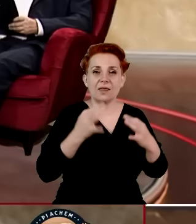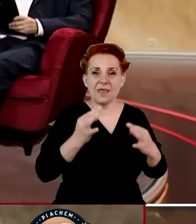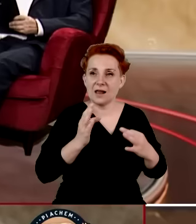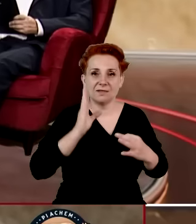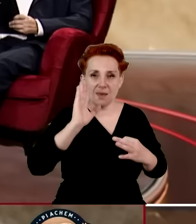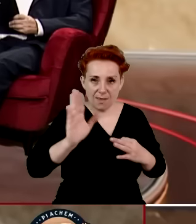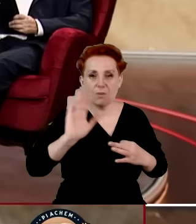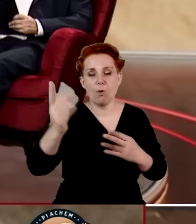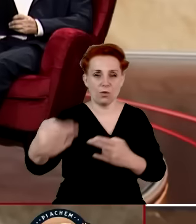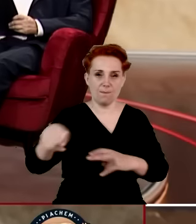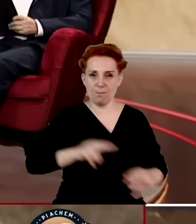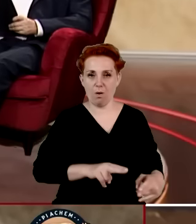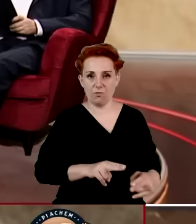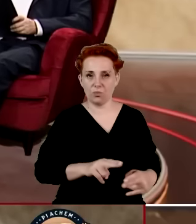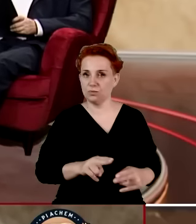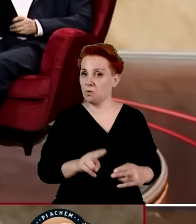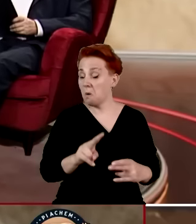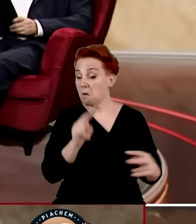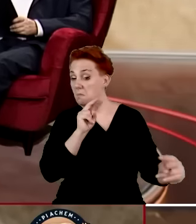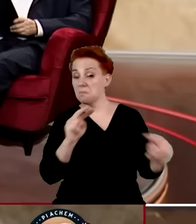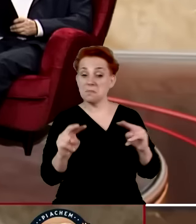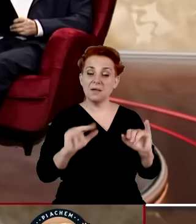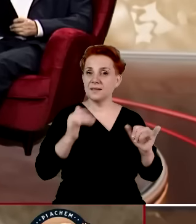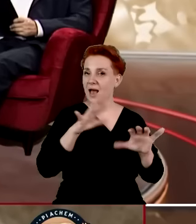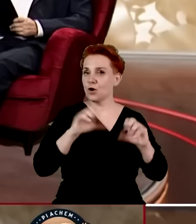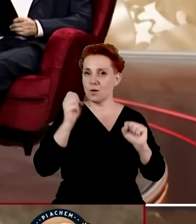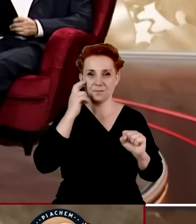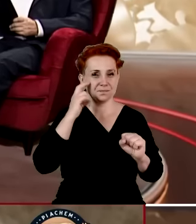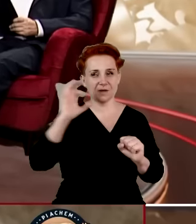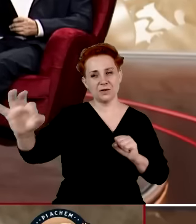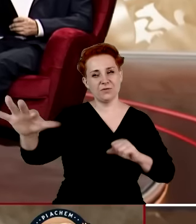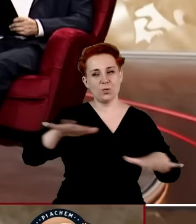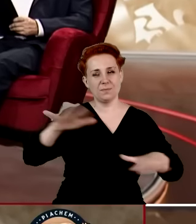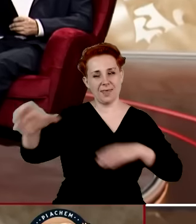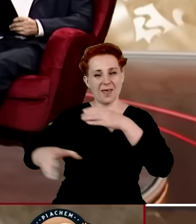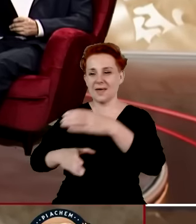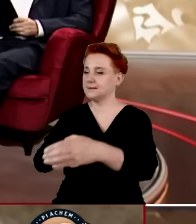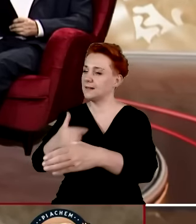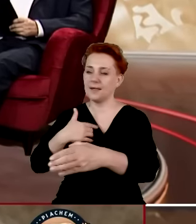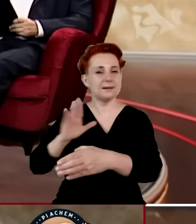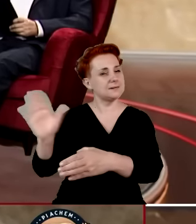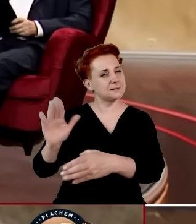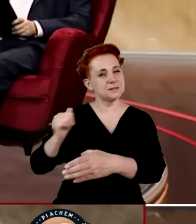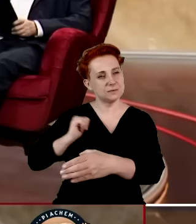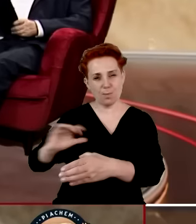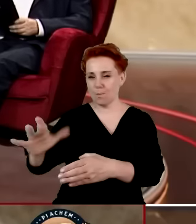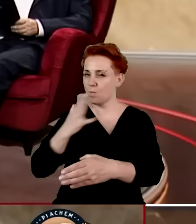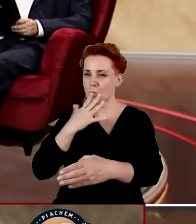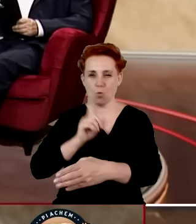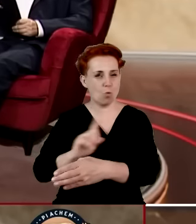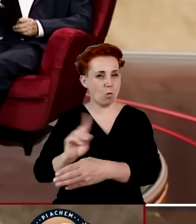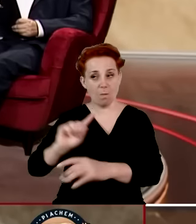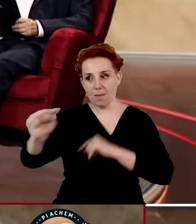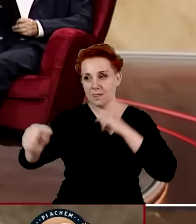to takie słowa mogą być dwuznaczne i ja bym na miejscu premiera Tuska tak nimi nie szachowała, bo mogą się odwrócić w jego